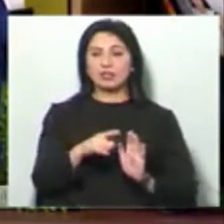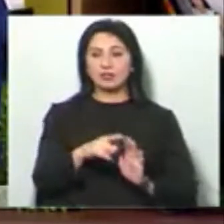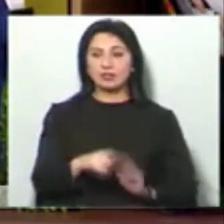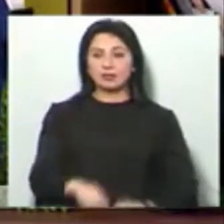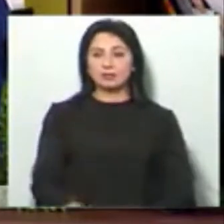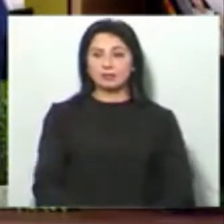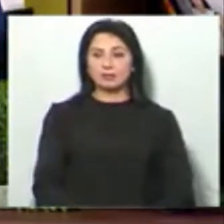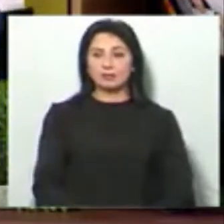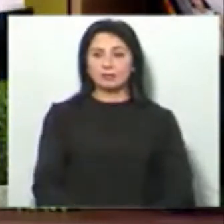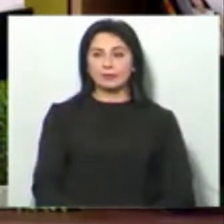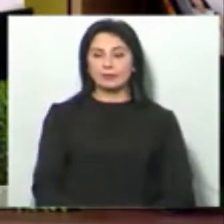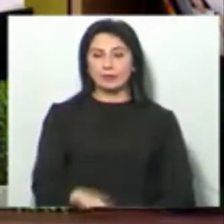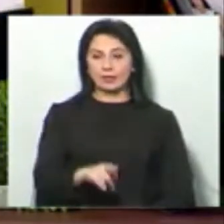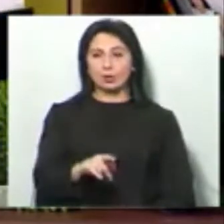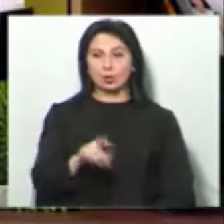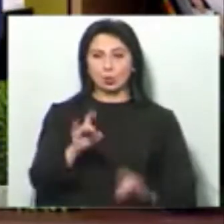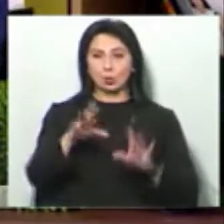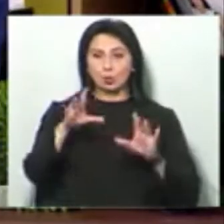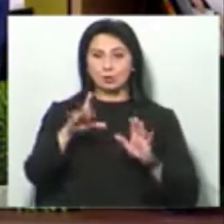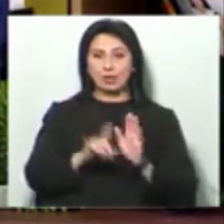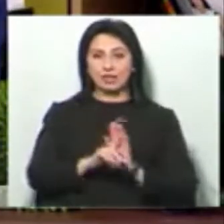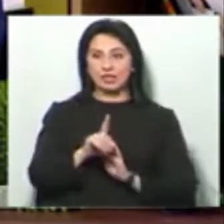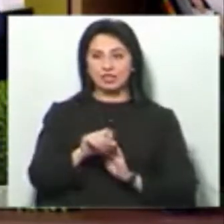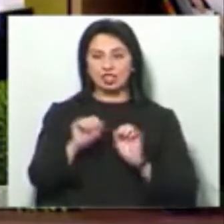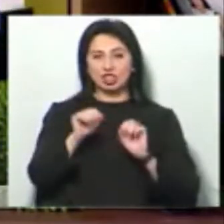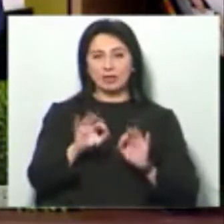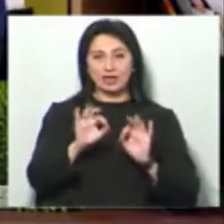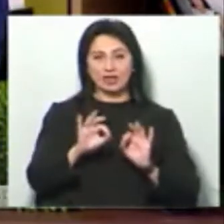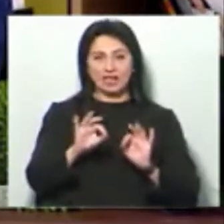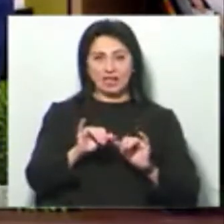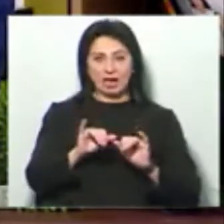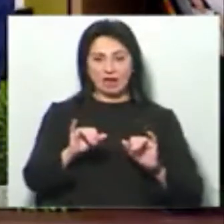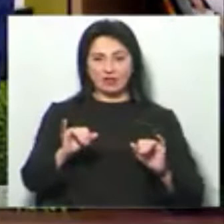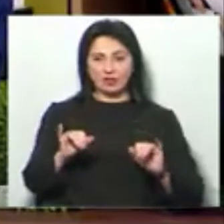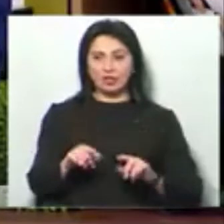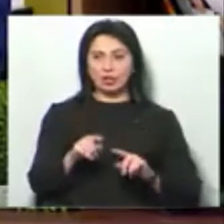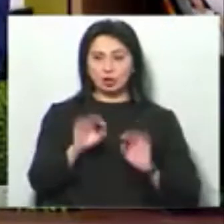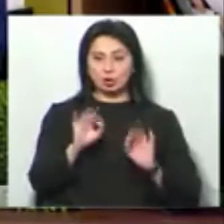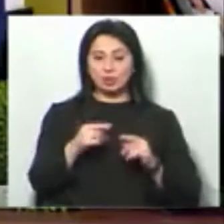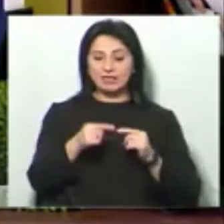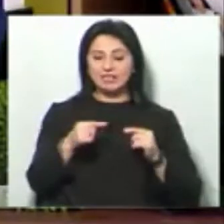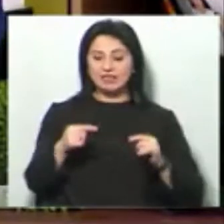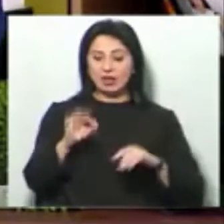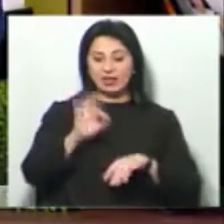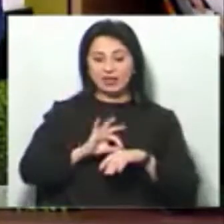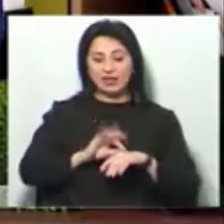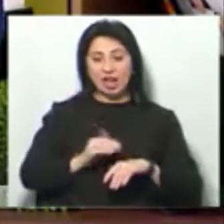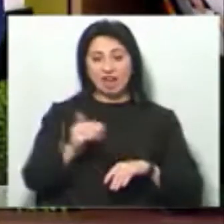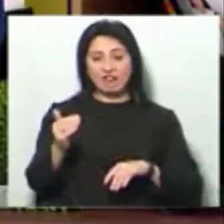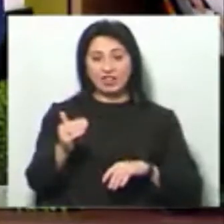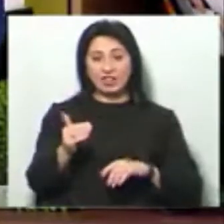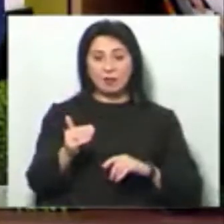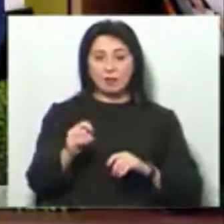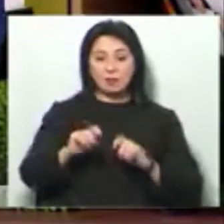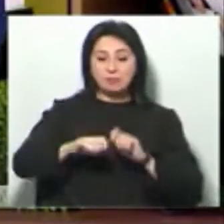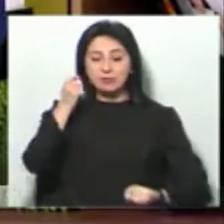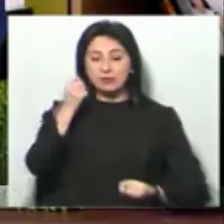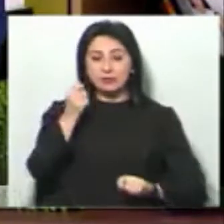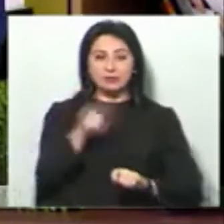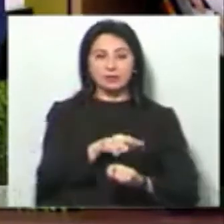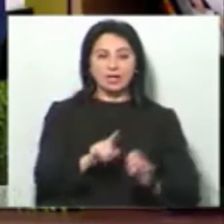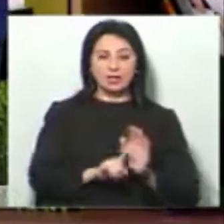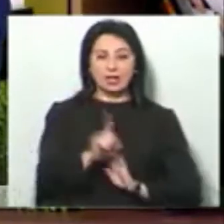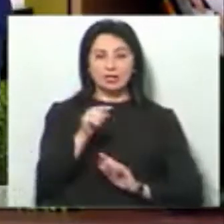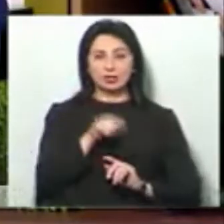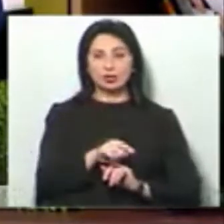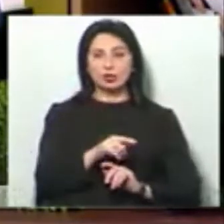თქვენ შეკითხვა დასით, რომ შეიძლება უცბად დაიწყოს, თუ შეიძლება ნენელა განვითარდეს. Სწორედ ამიტომ, რომ სხვადასხვა დაავადება იწვევს გულის უკმარისობას,